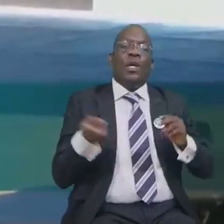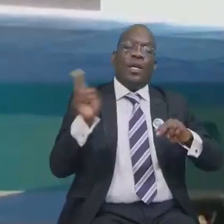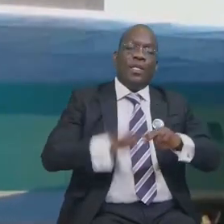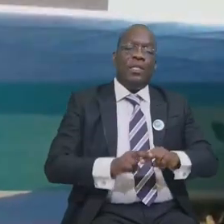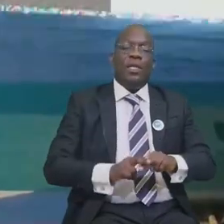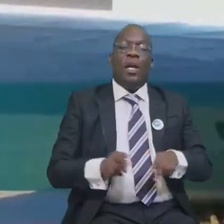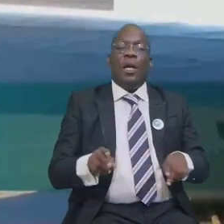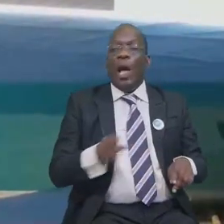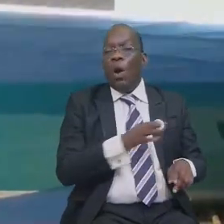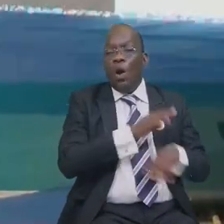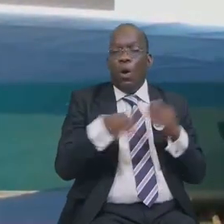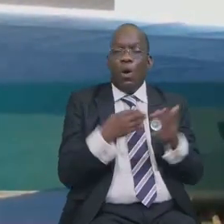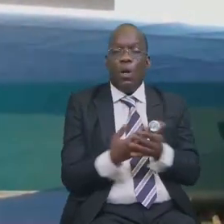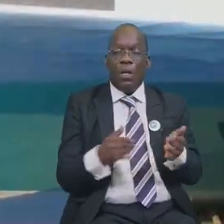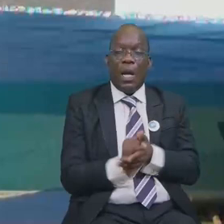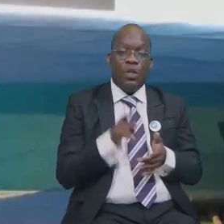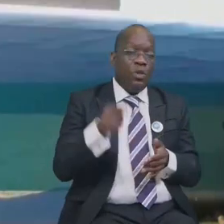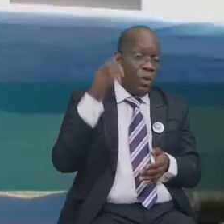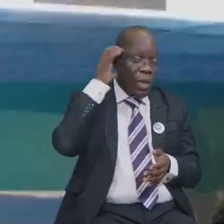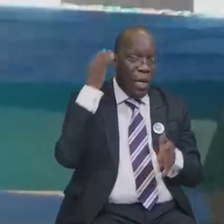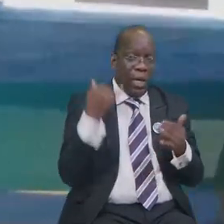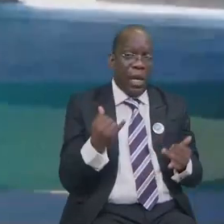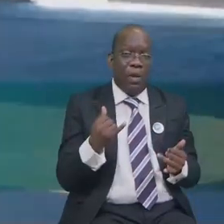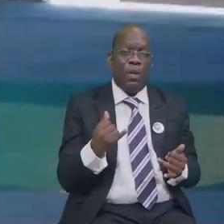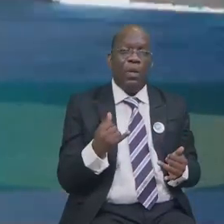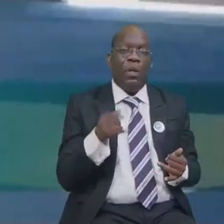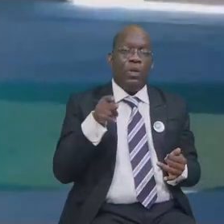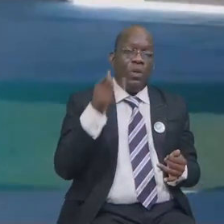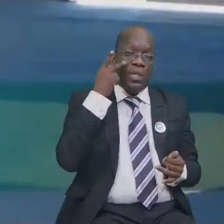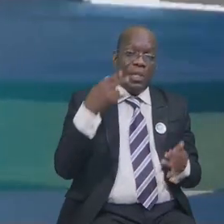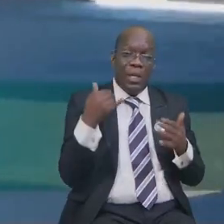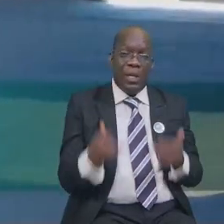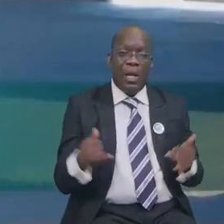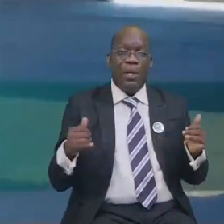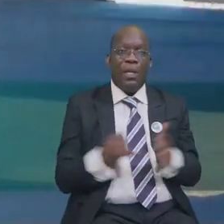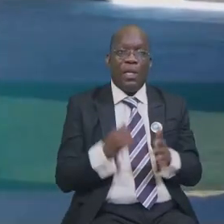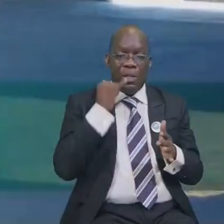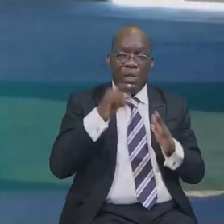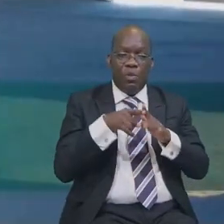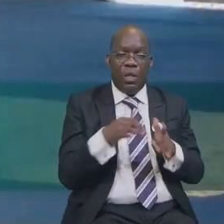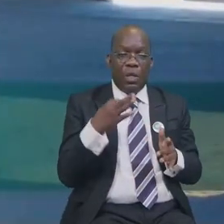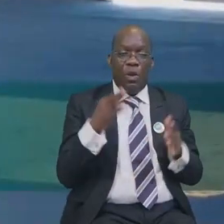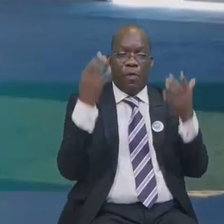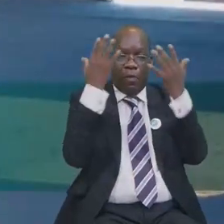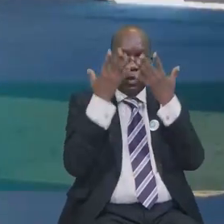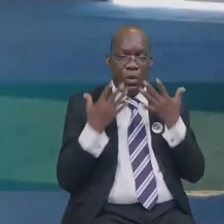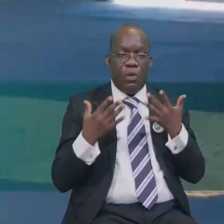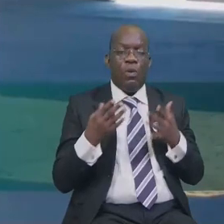que nous entendons maintenant, tout ce que nous voyons maintenant, ce n'est que le commencement des douleurs.